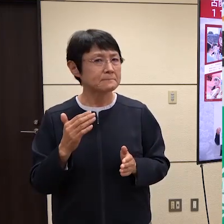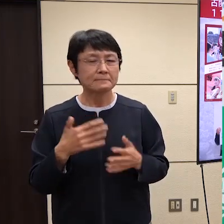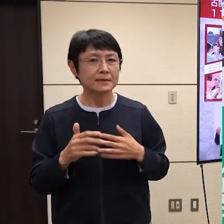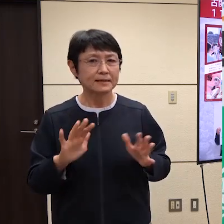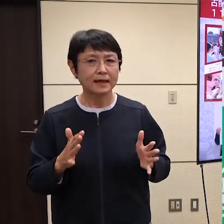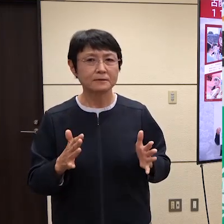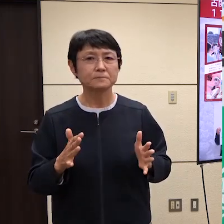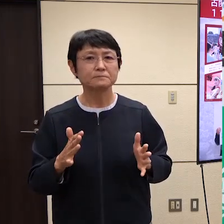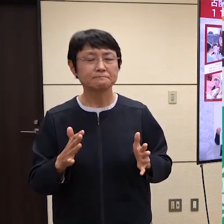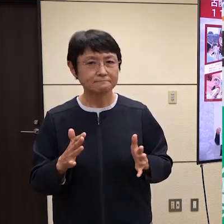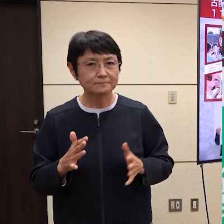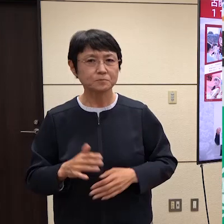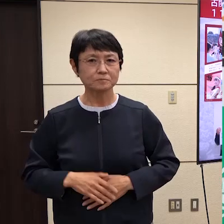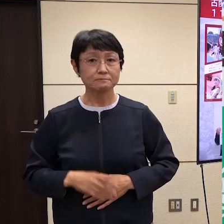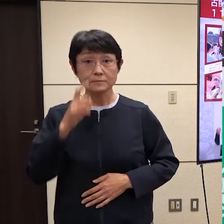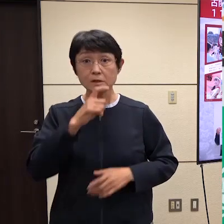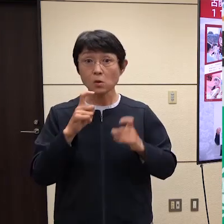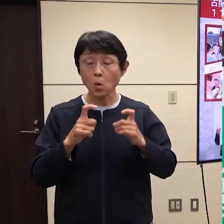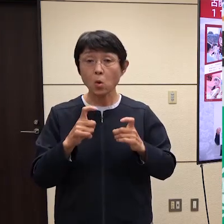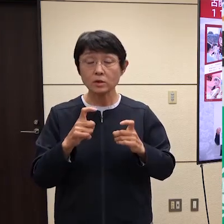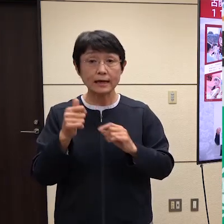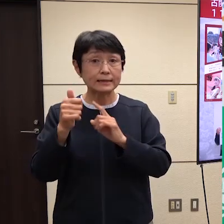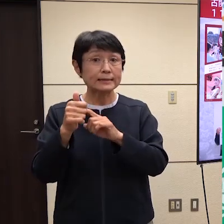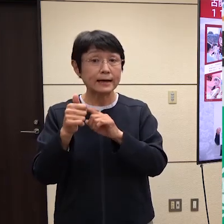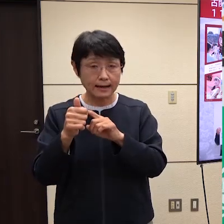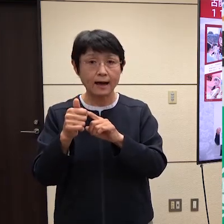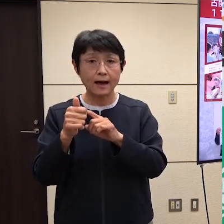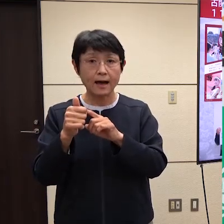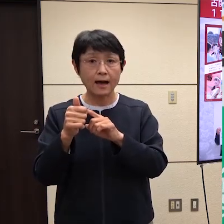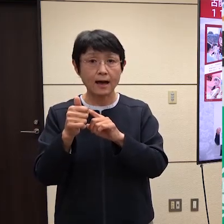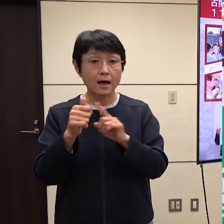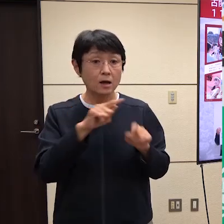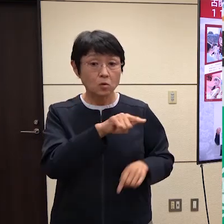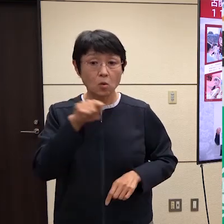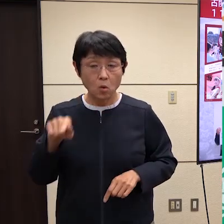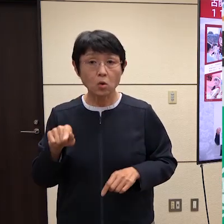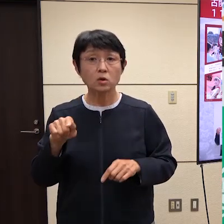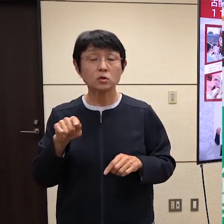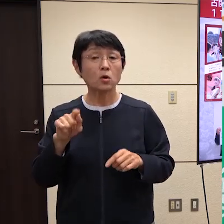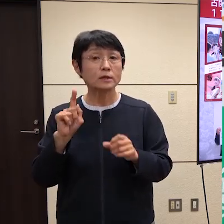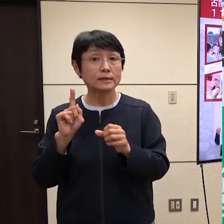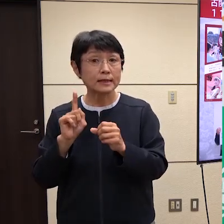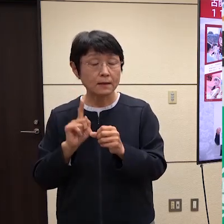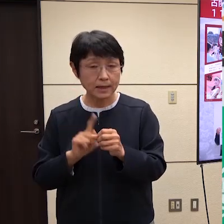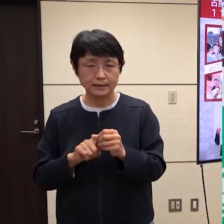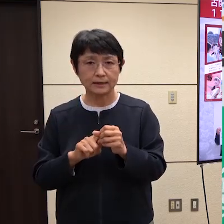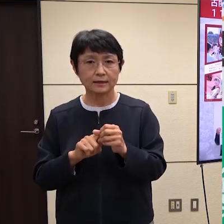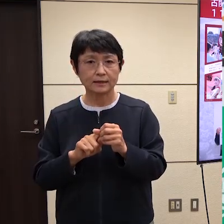ますが、古関さんが両方のためにまた、